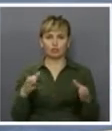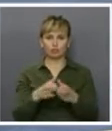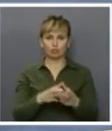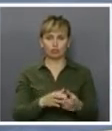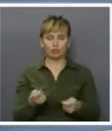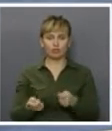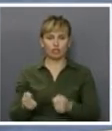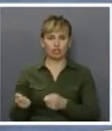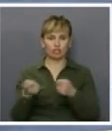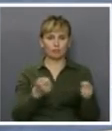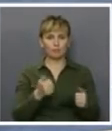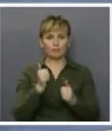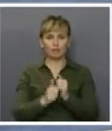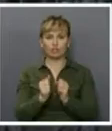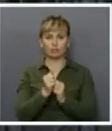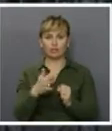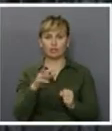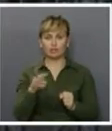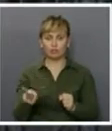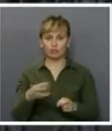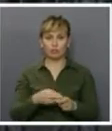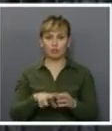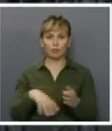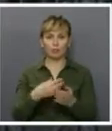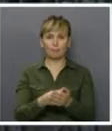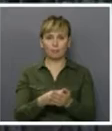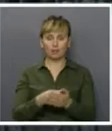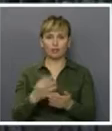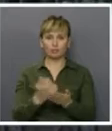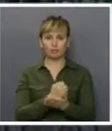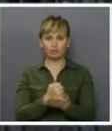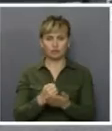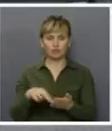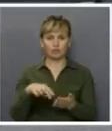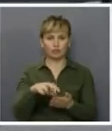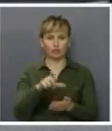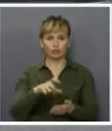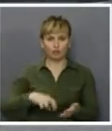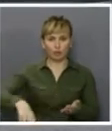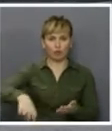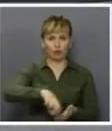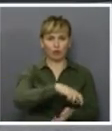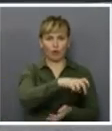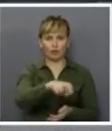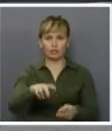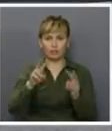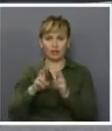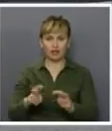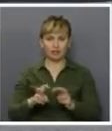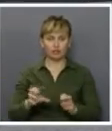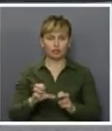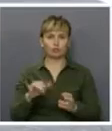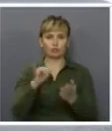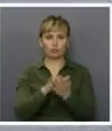эвакуации автомобилей. Каждые 15 минут пилотную зону платной парковки обходят пешие инспекторы Алматы спецтехпаркинг-сервис с